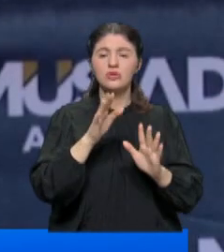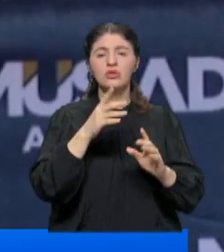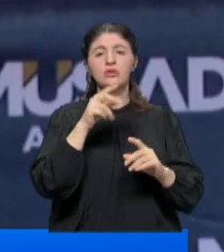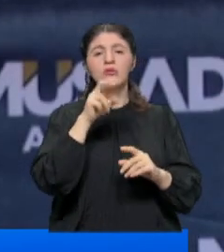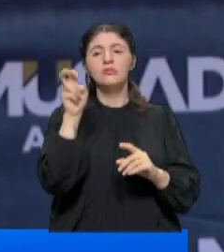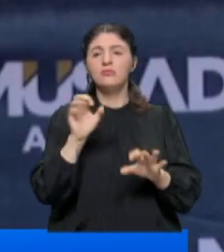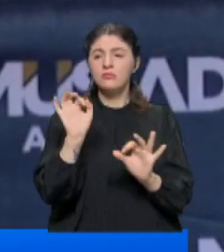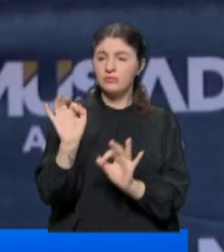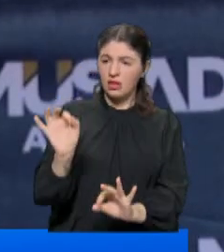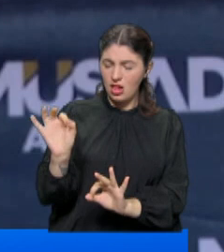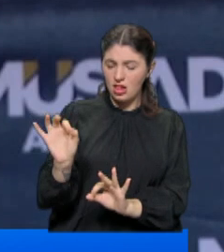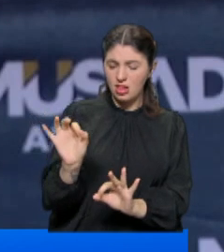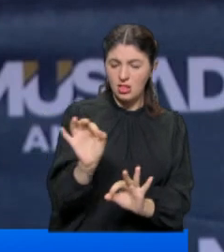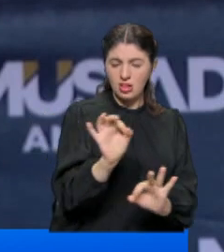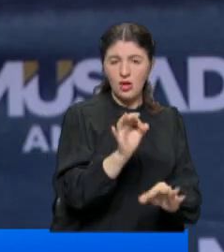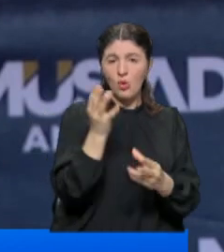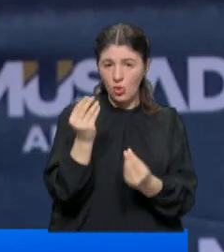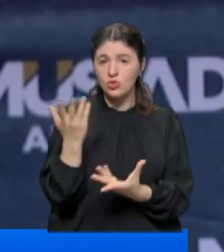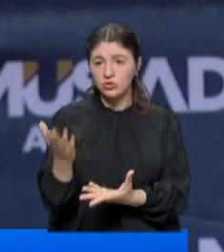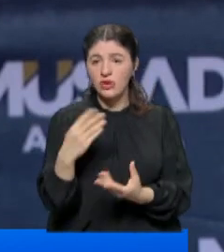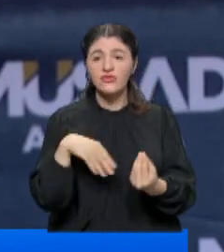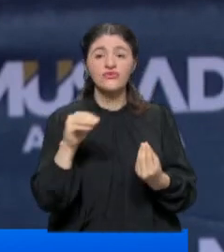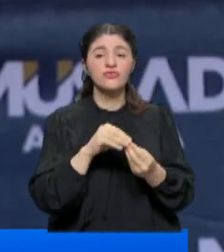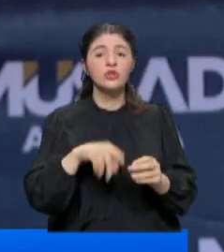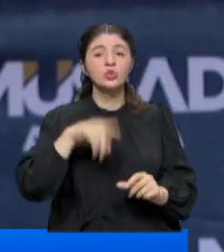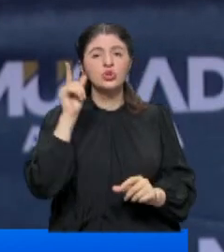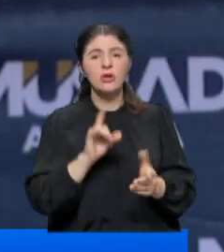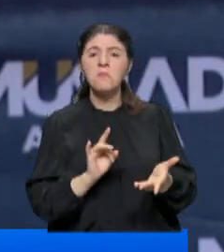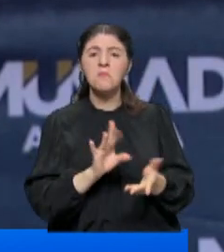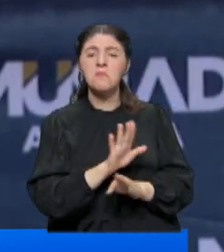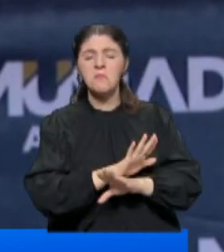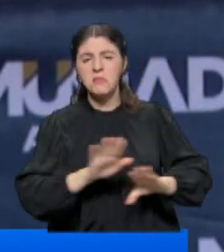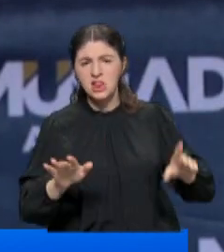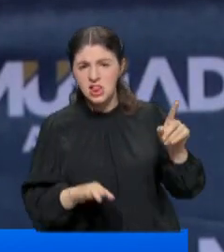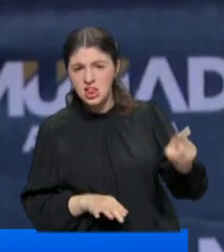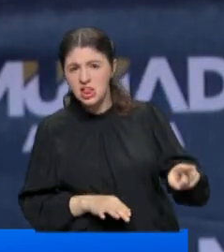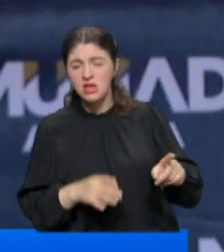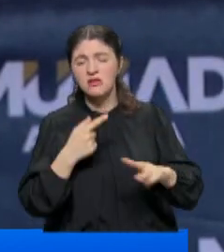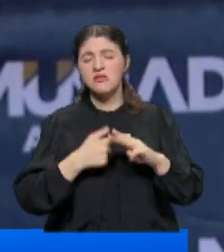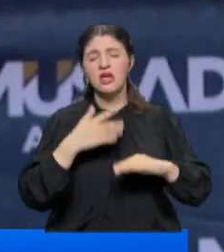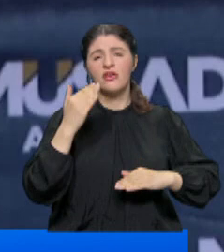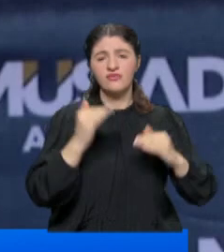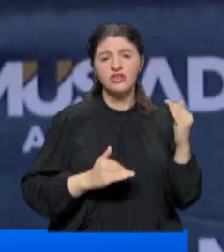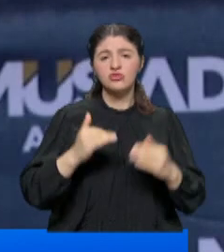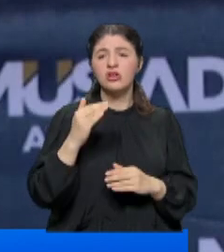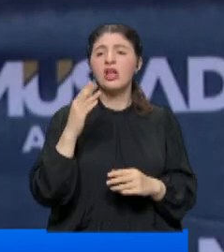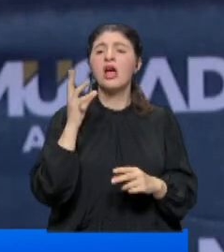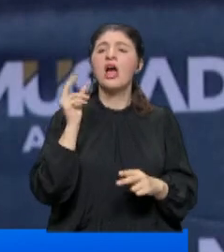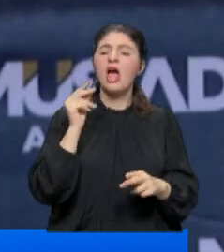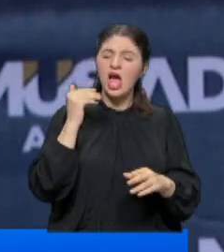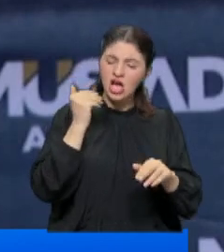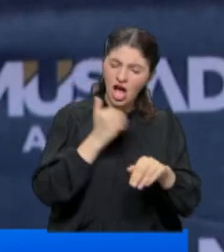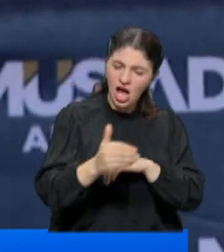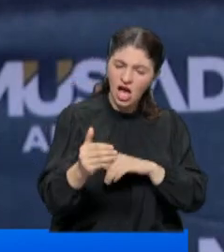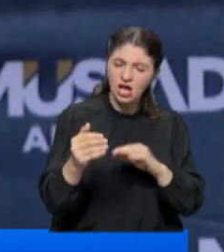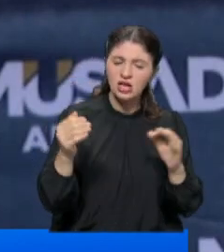Kur stabil olduysa, faiz gündeminden çıktıysa, enflasyonu da er ya da